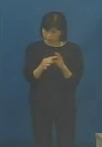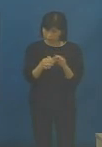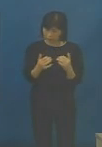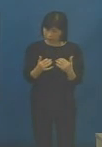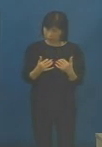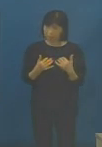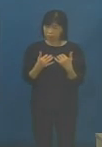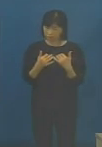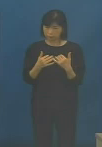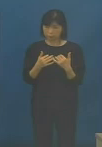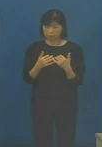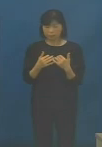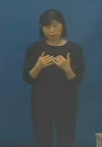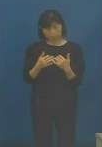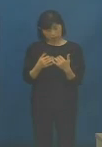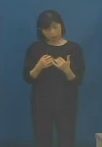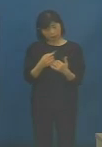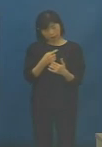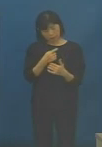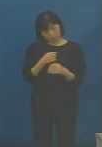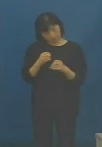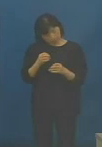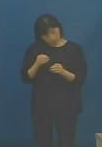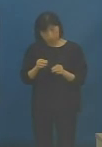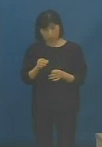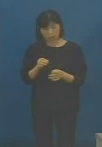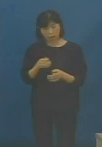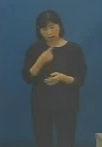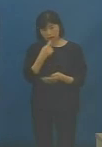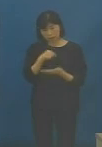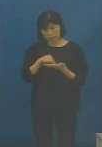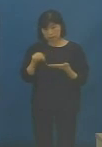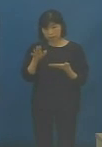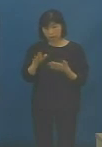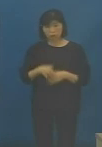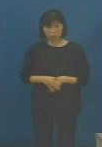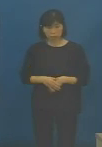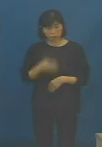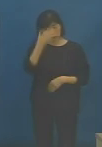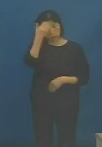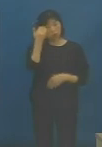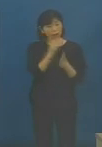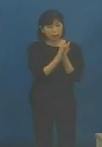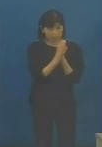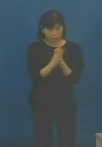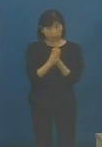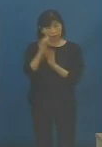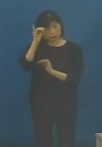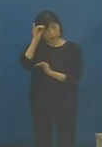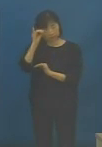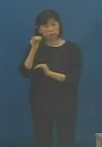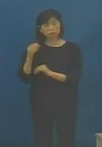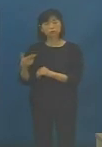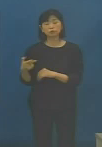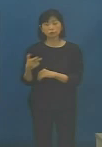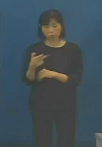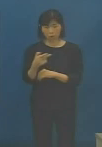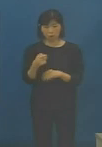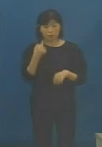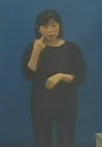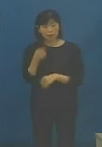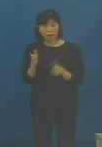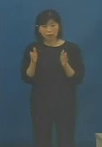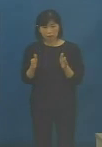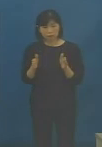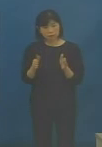、若狭鉄道や智頭急行に対してですね、1ヶ月分の運行経費相